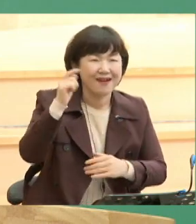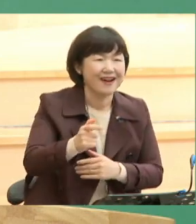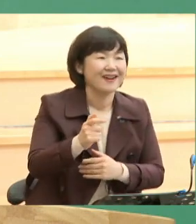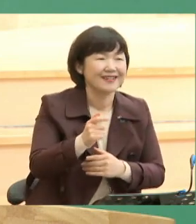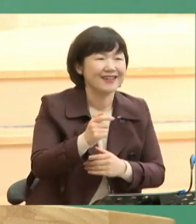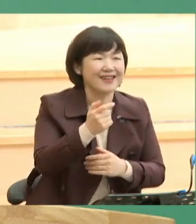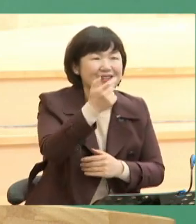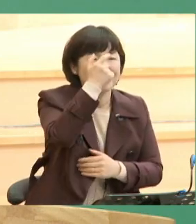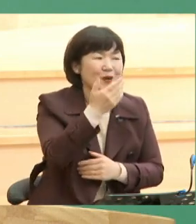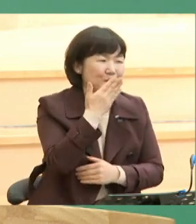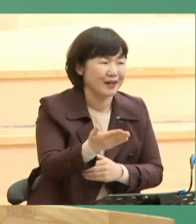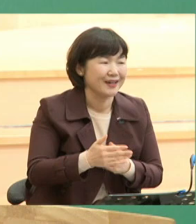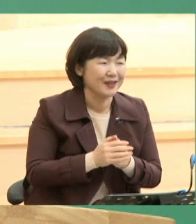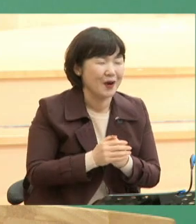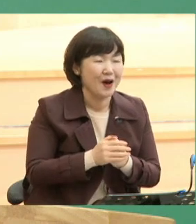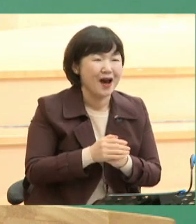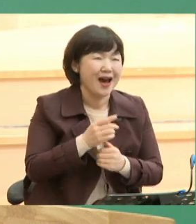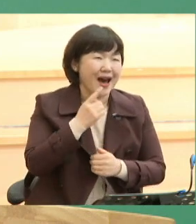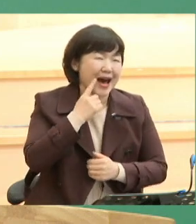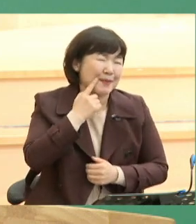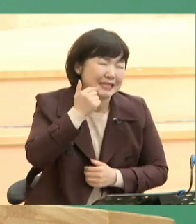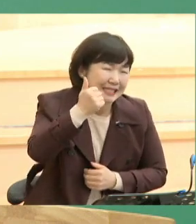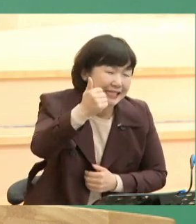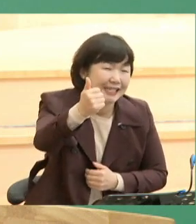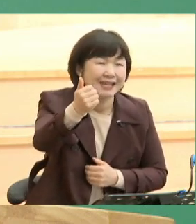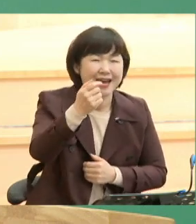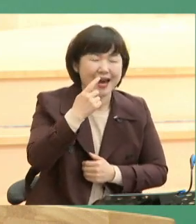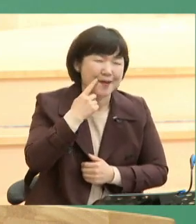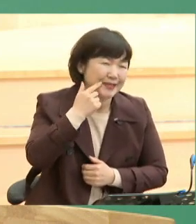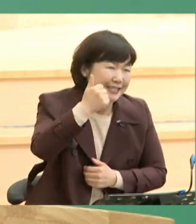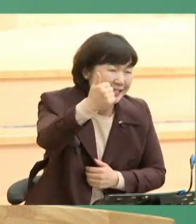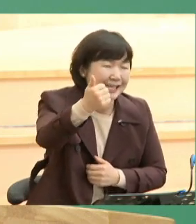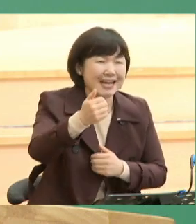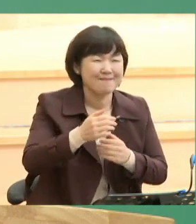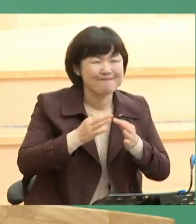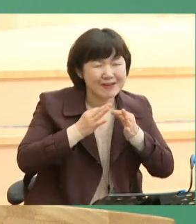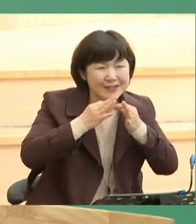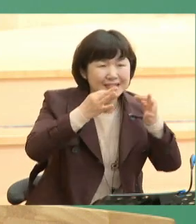이거 아마 식 1 자막